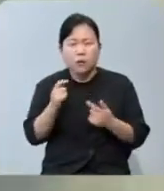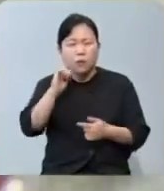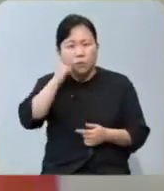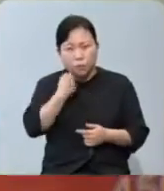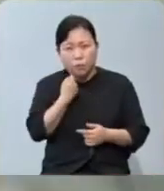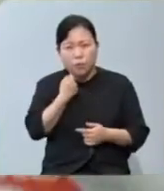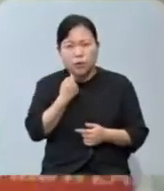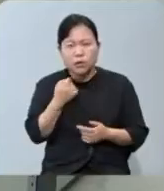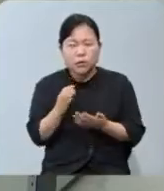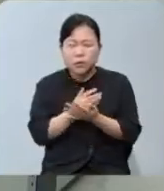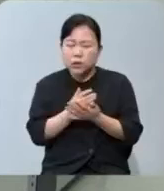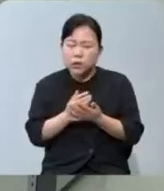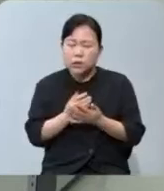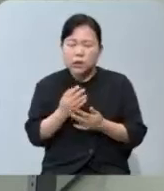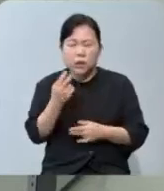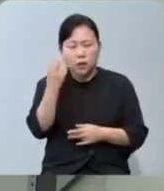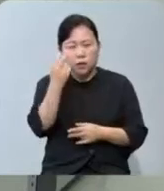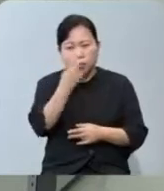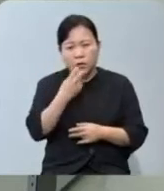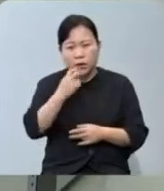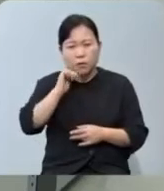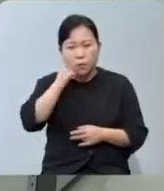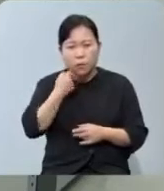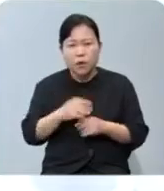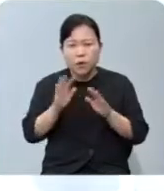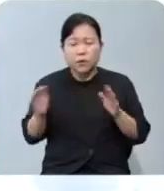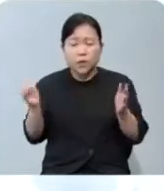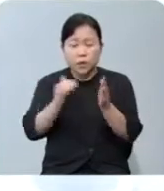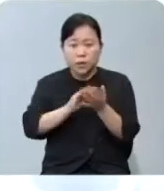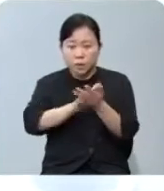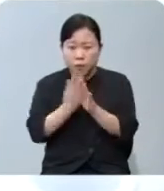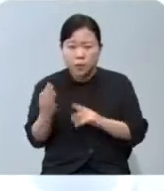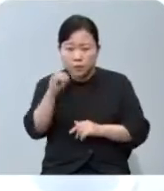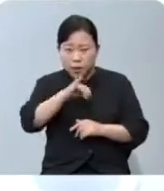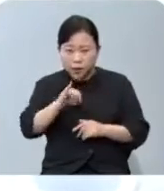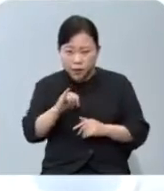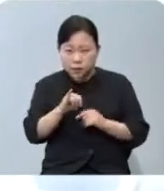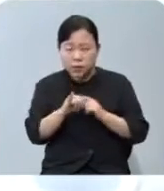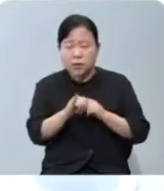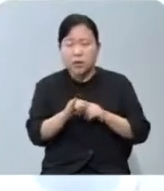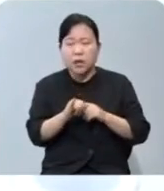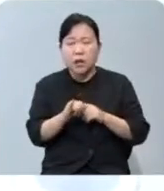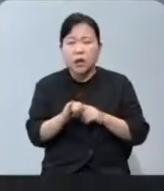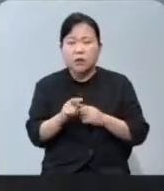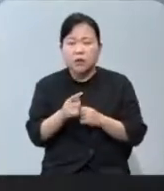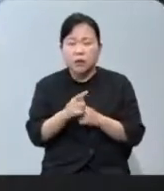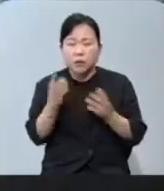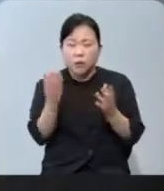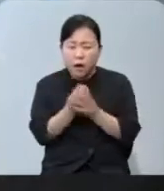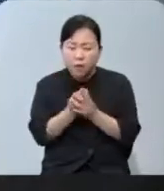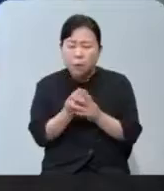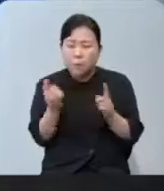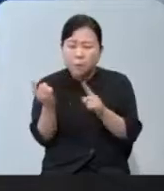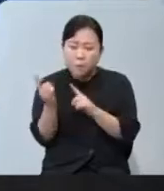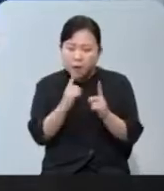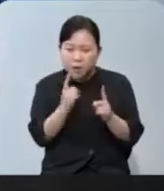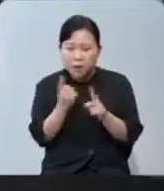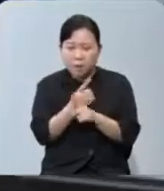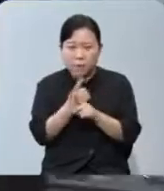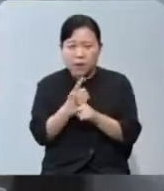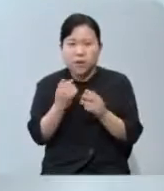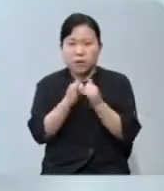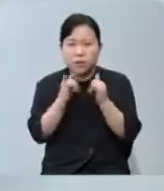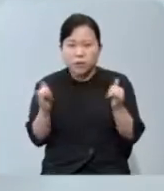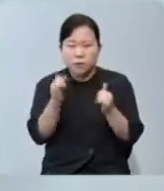점 때문입니다 현재까지 확인된 변위 바이러스는 대부분 완치된 환자의 검체를 무작위로 걷어 검사해